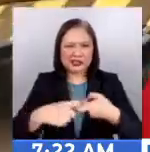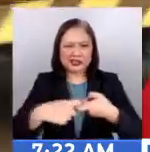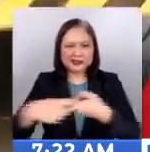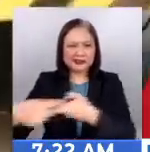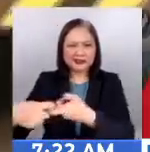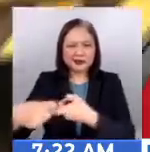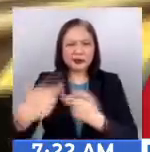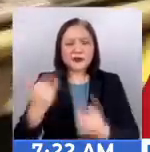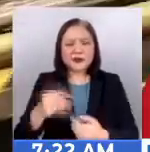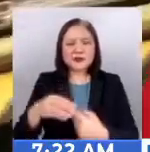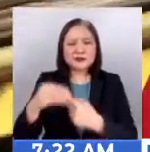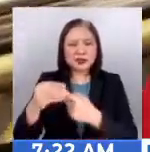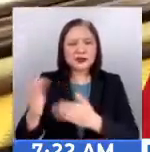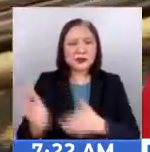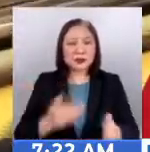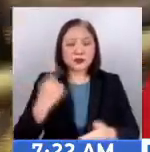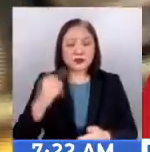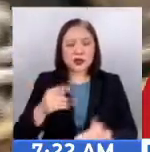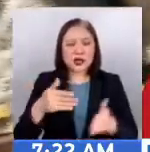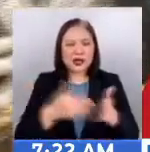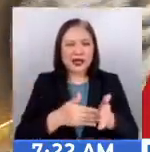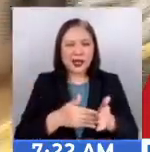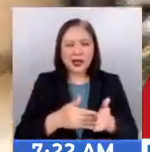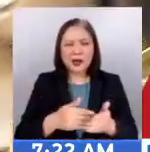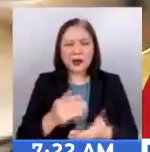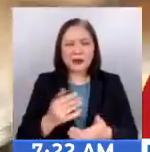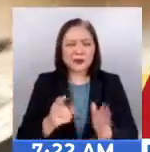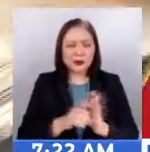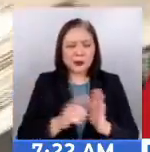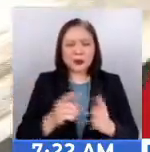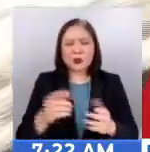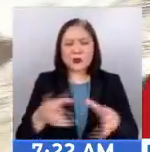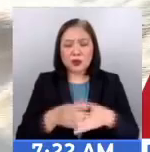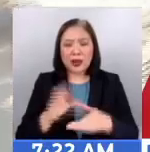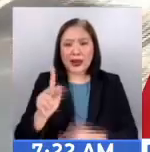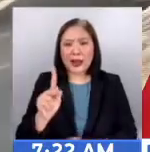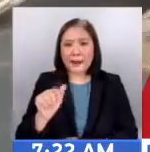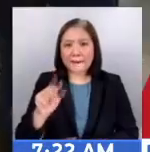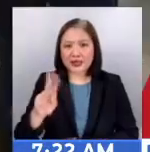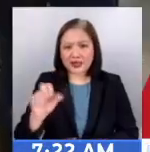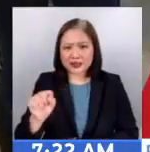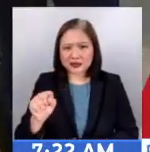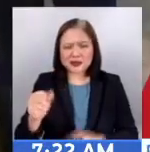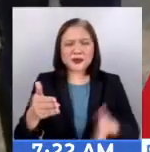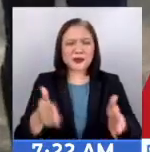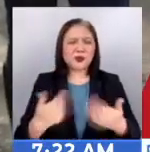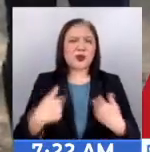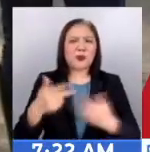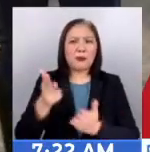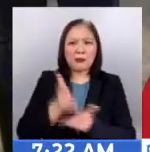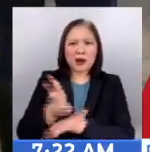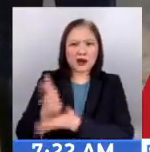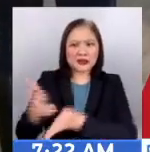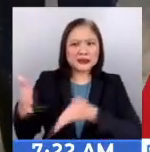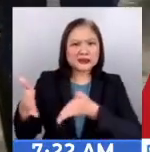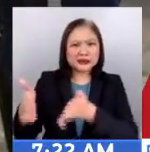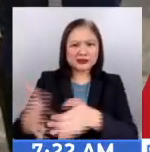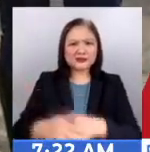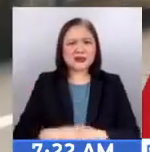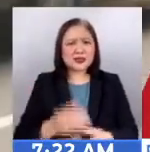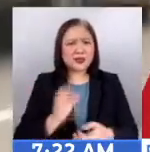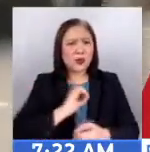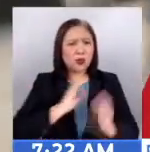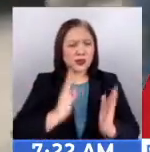Operations and Anti-Colorum Unit sa Camyas Road. Lahat ay nakahambalang sa bangketa. May ilang may-ari na umaapela pa habang tinutuwang ang